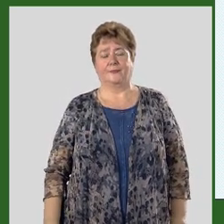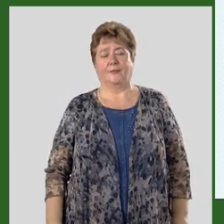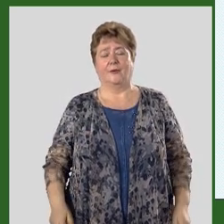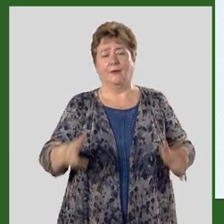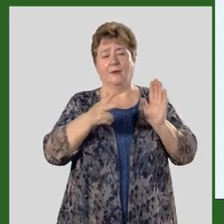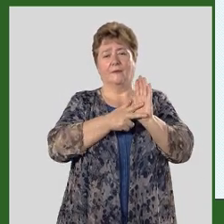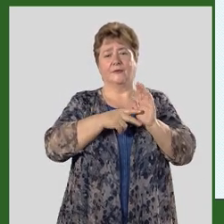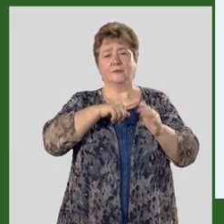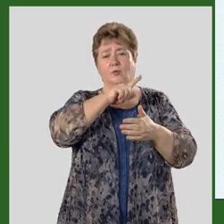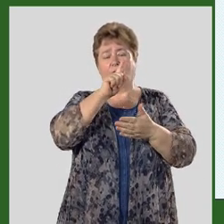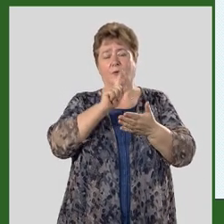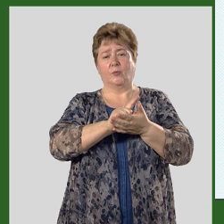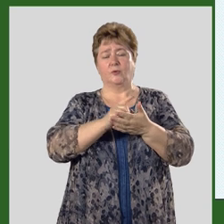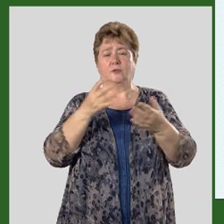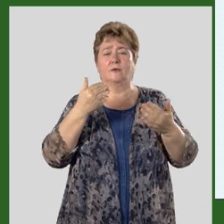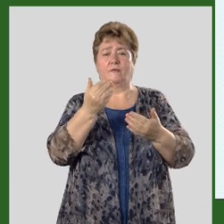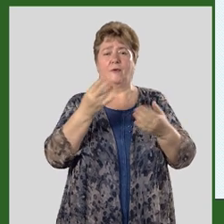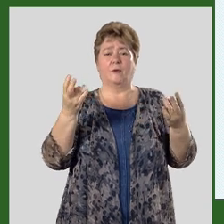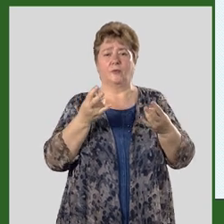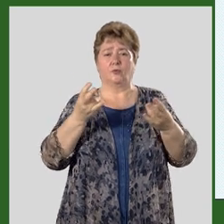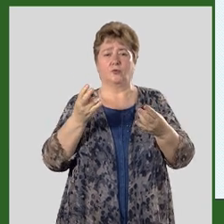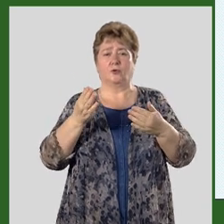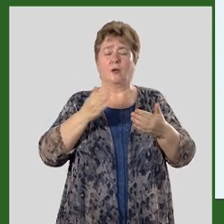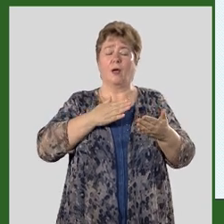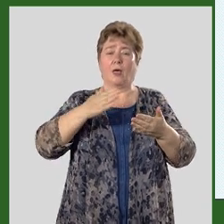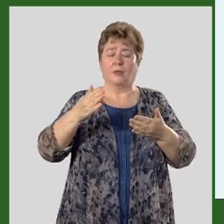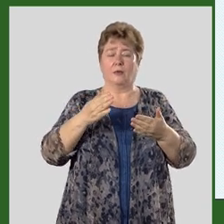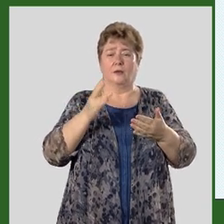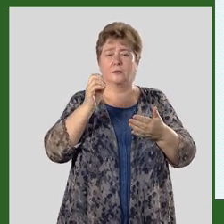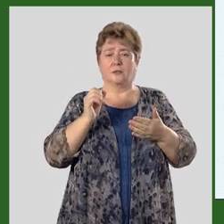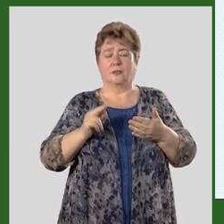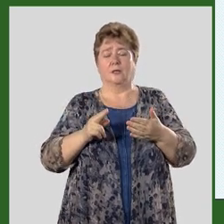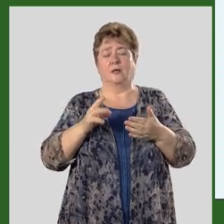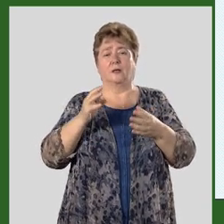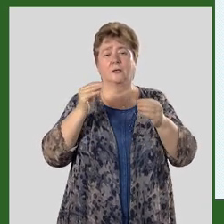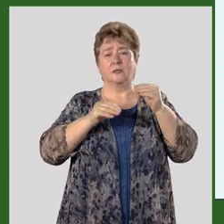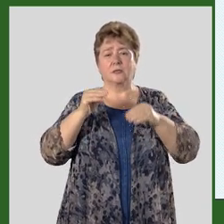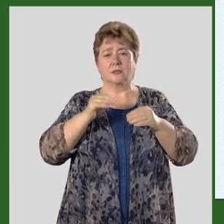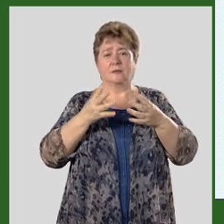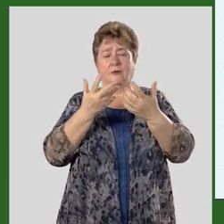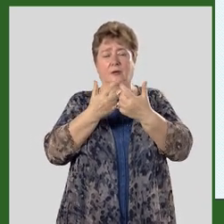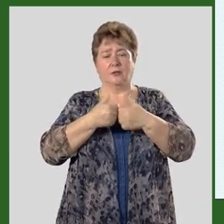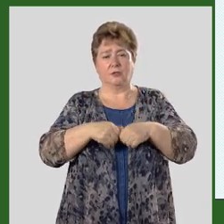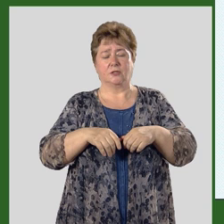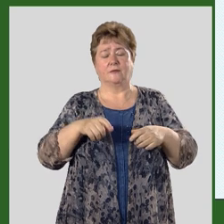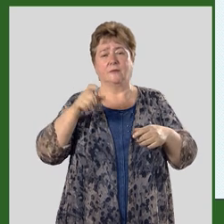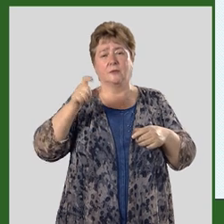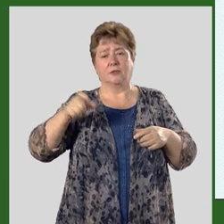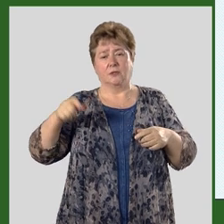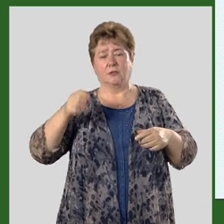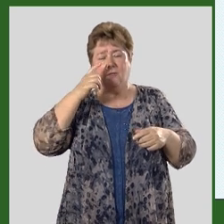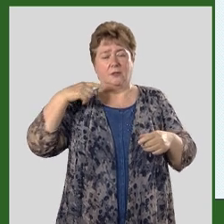И в восьмом вопросе вам нужно соотнести национальный состав с количеством жителей